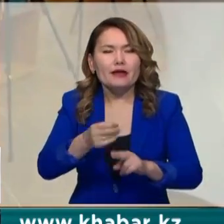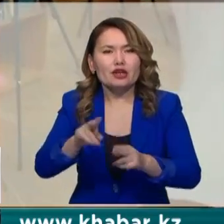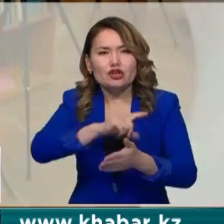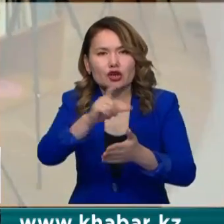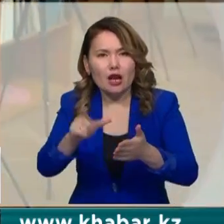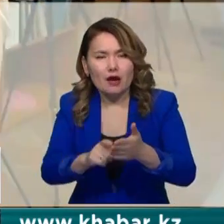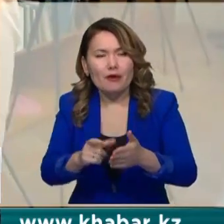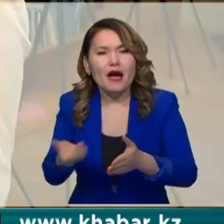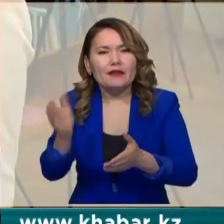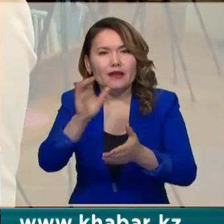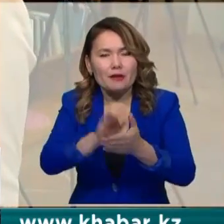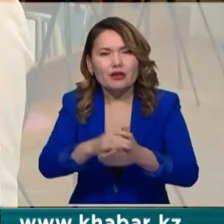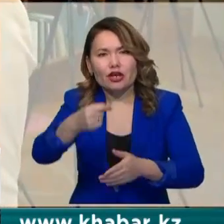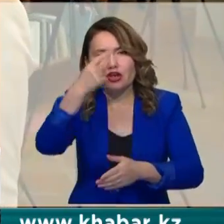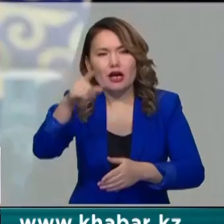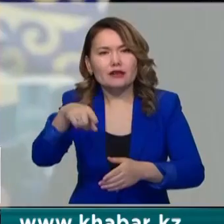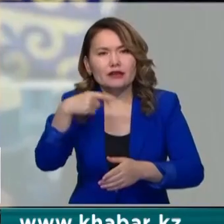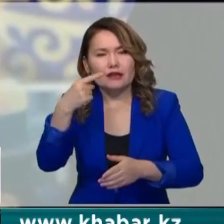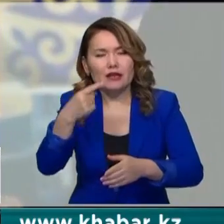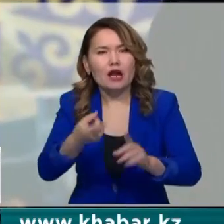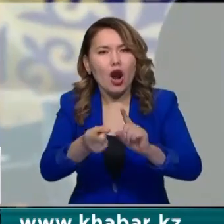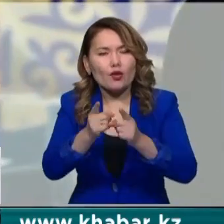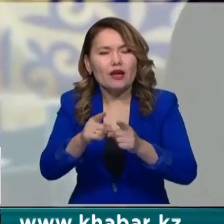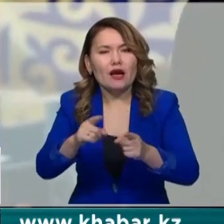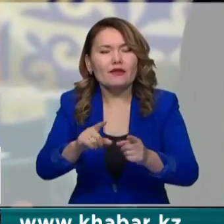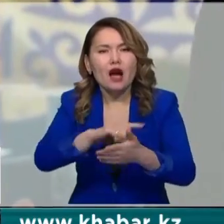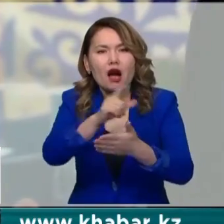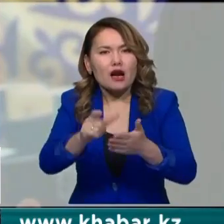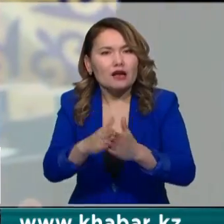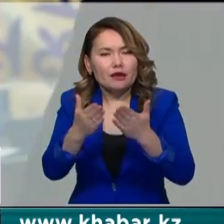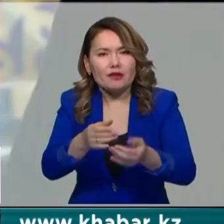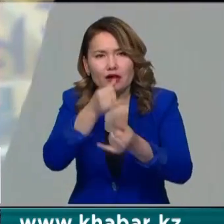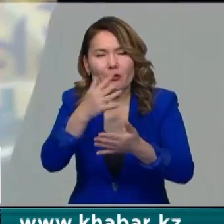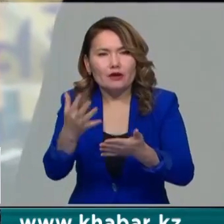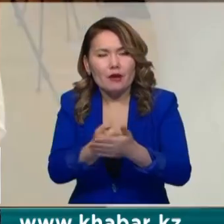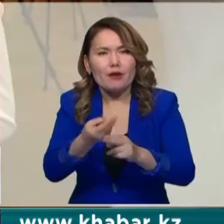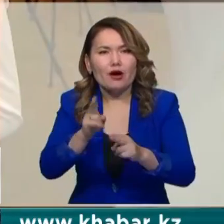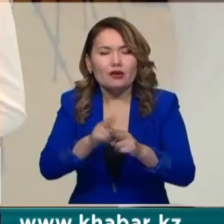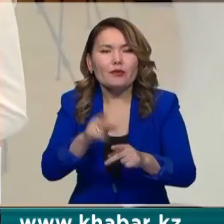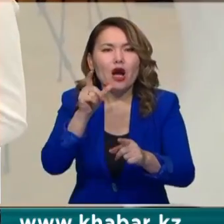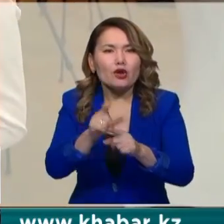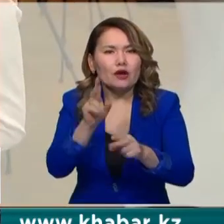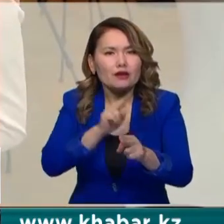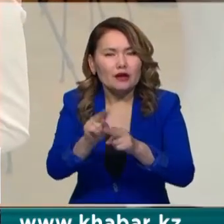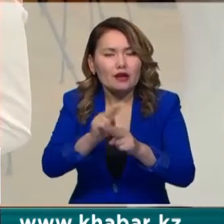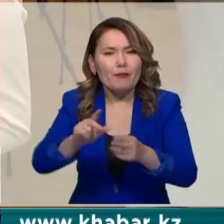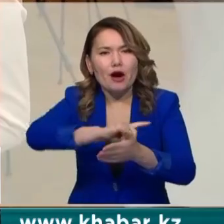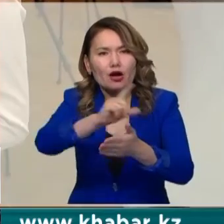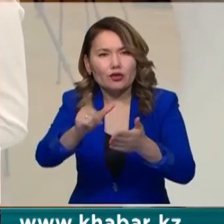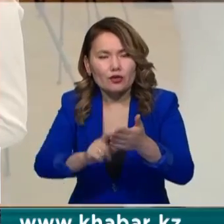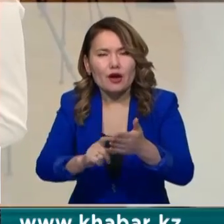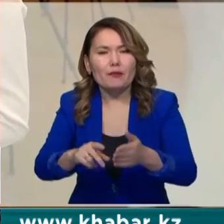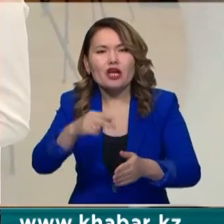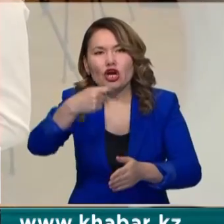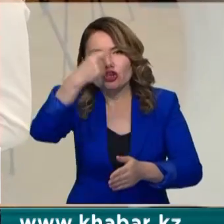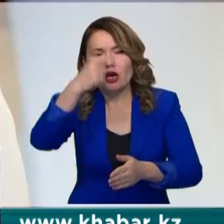таныссы келгенде чех тіліндегі туындыларын табалмаған. Осыған байланысты өлеңдері мен қара сөздерін туған тіліне аударып, кең жұртшылыққа